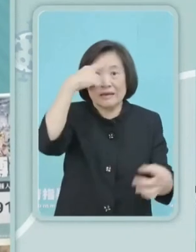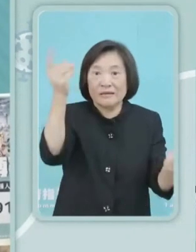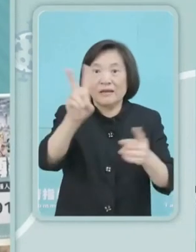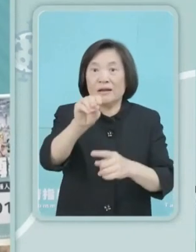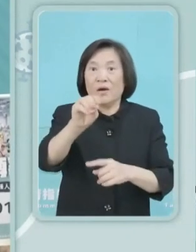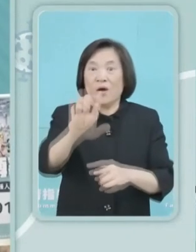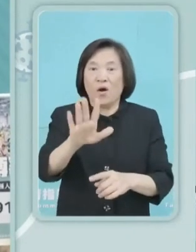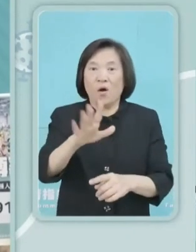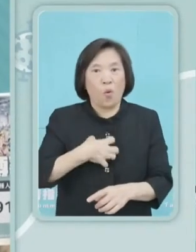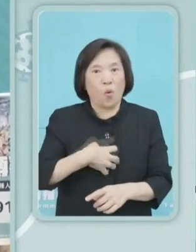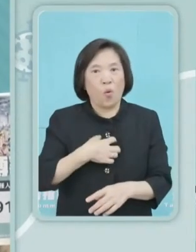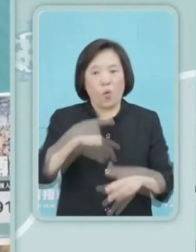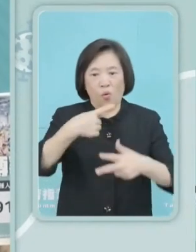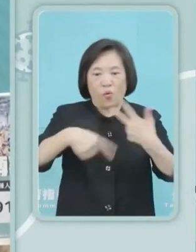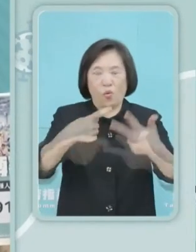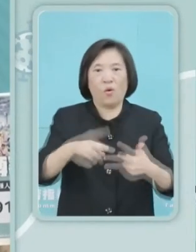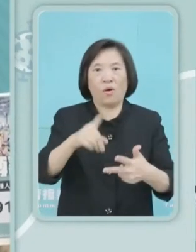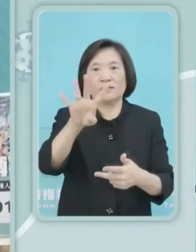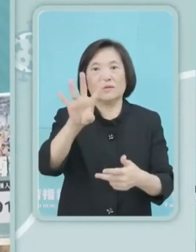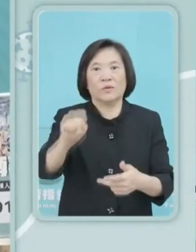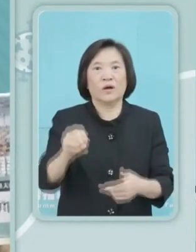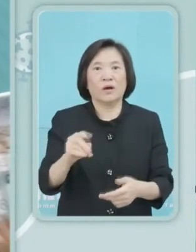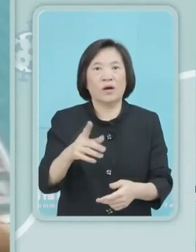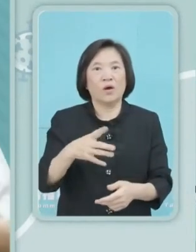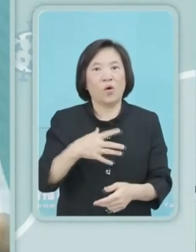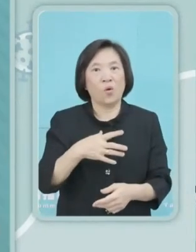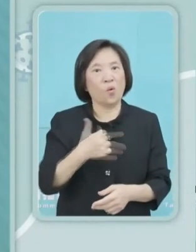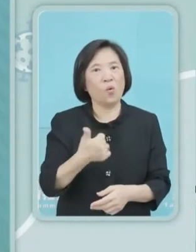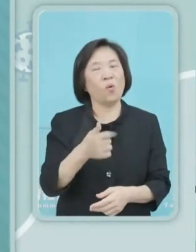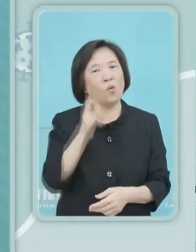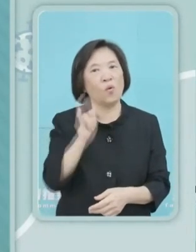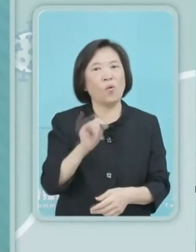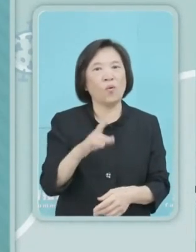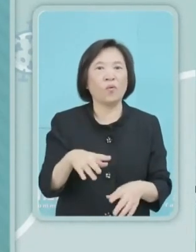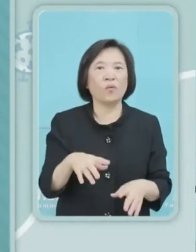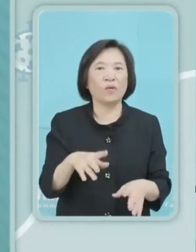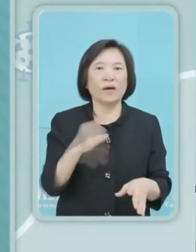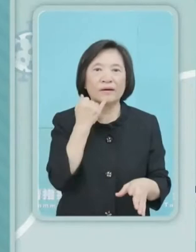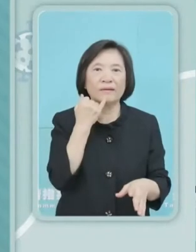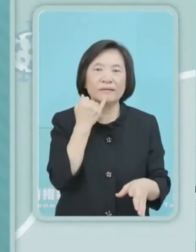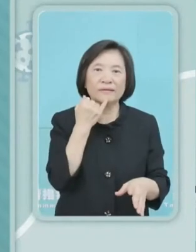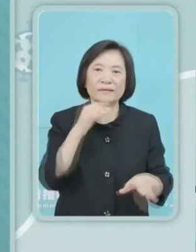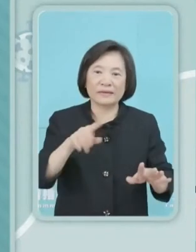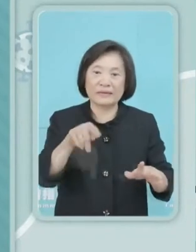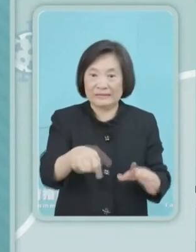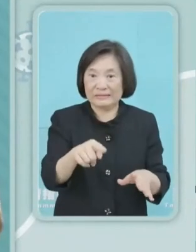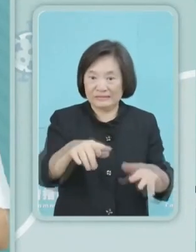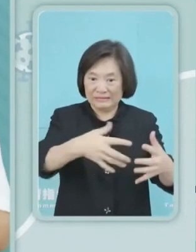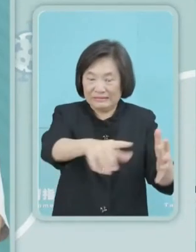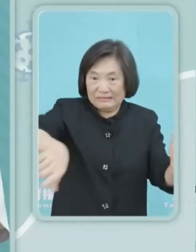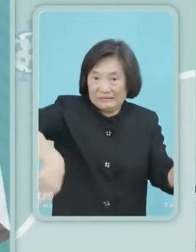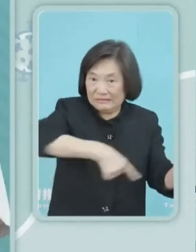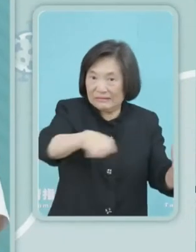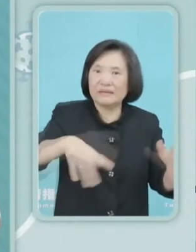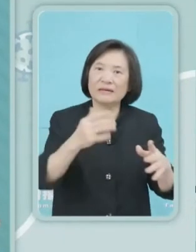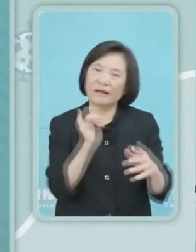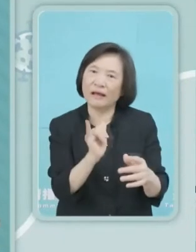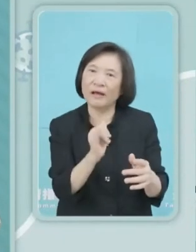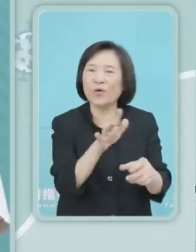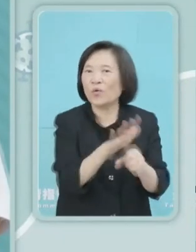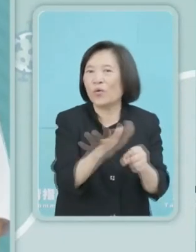的话，一个礼拜就140000了哈，这个大概用一个就够，所以我们大概没有再